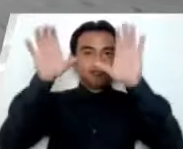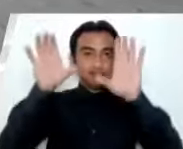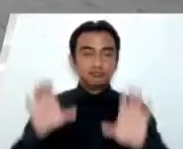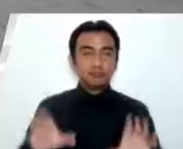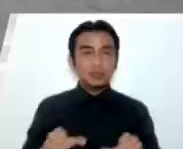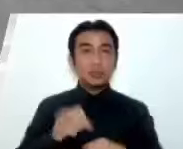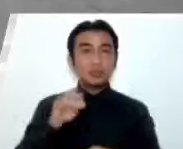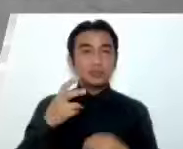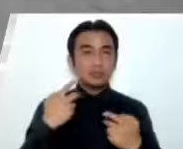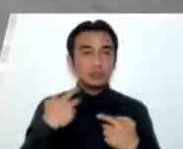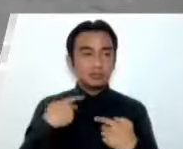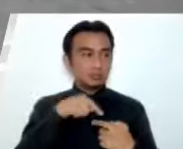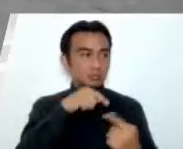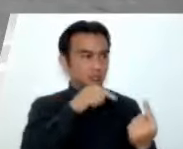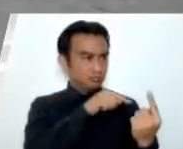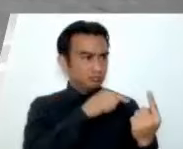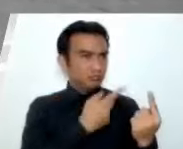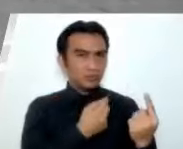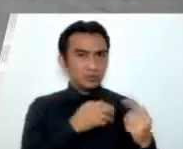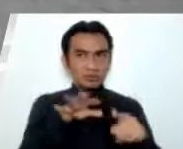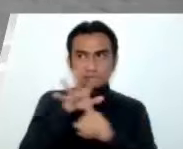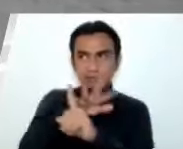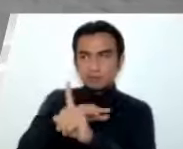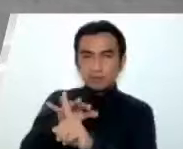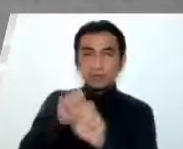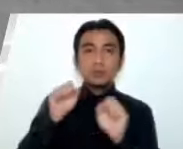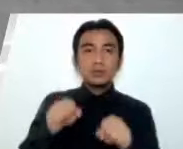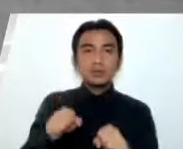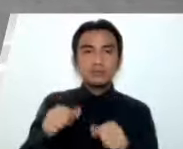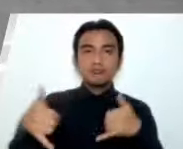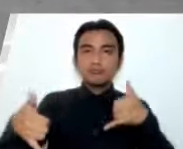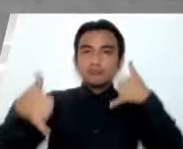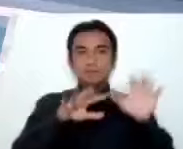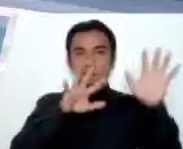nagmamasid sa inyong bahay, mabuting kontakin ang mga pulis.